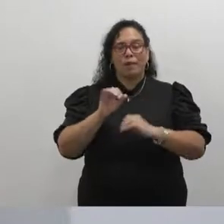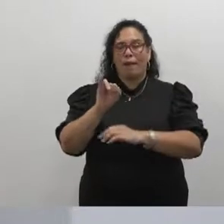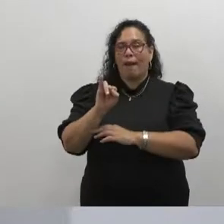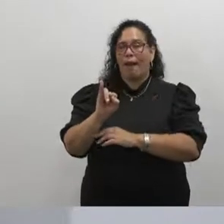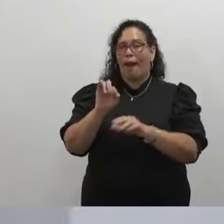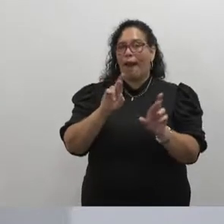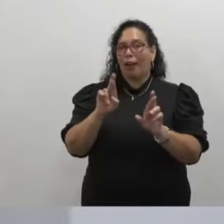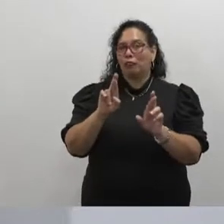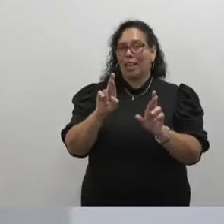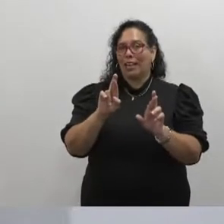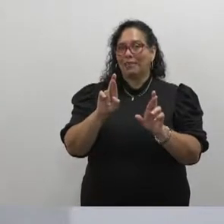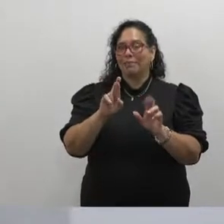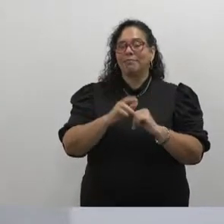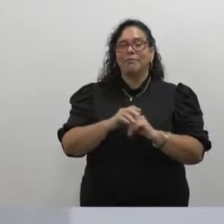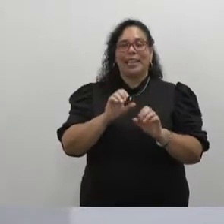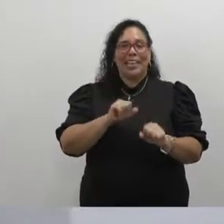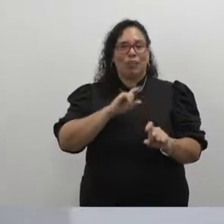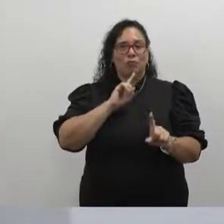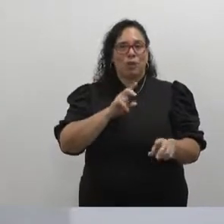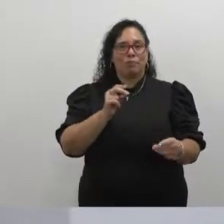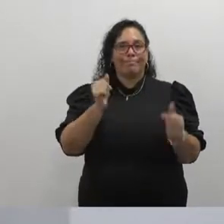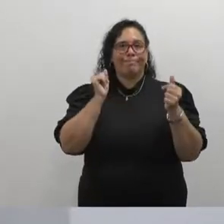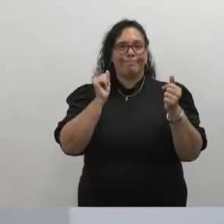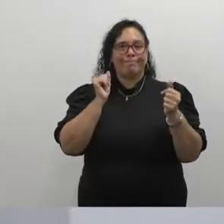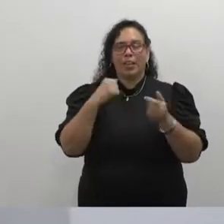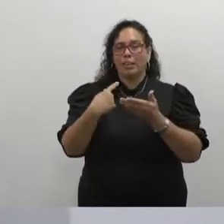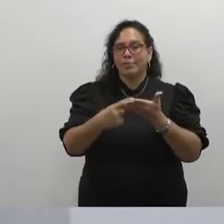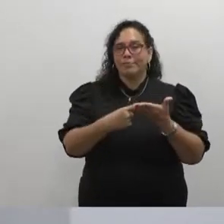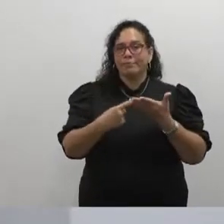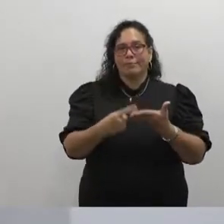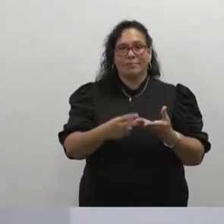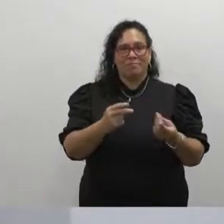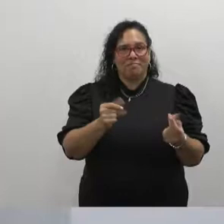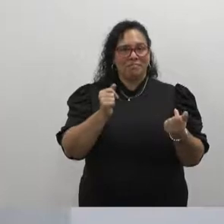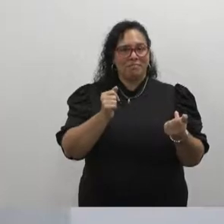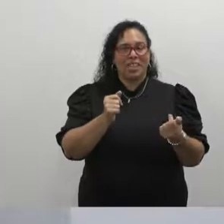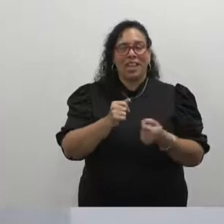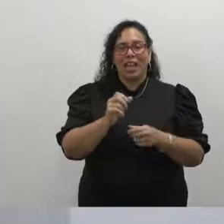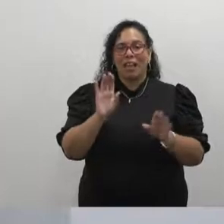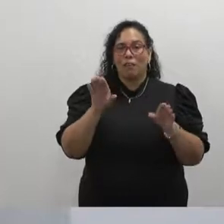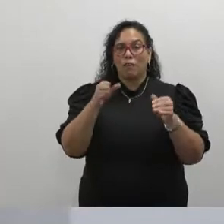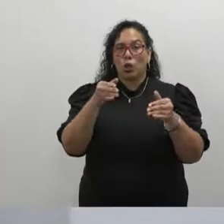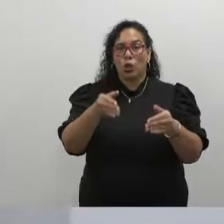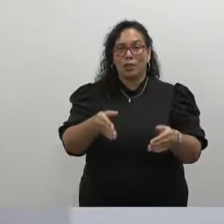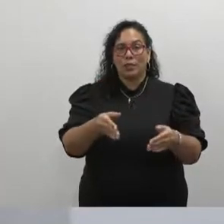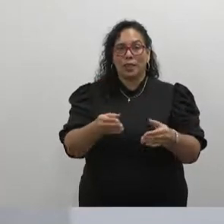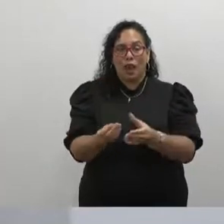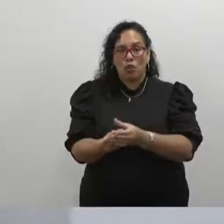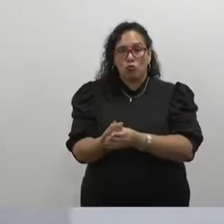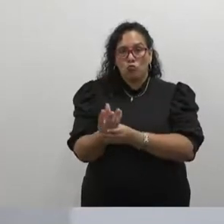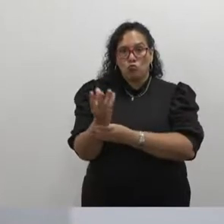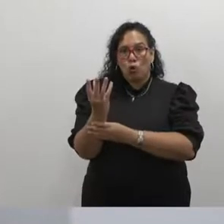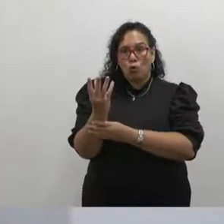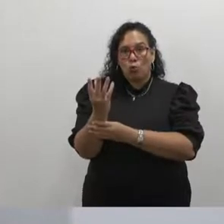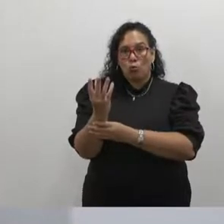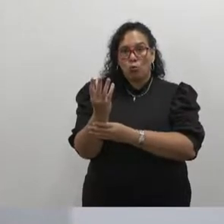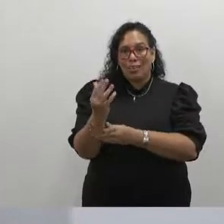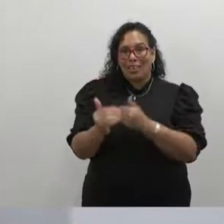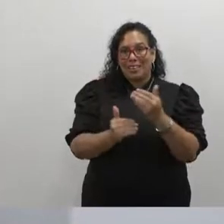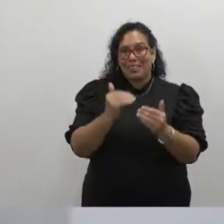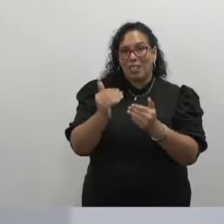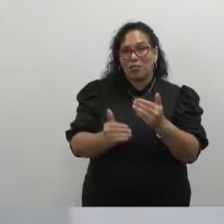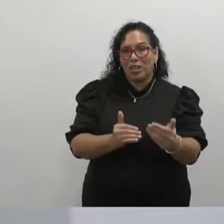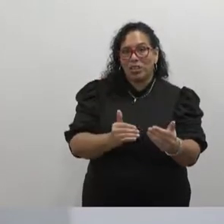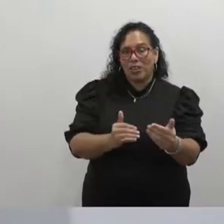kể tế hả lớn nâng vì anh ở nhà ở dương bàn tọp to chập lươn hay dương anh dễ bàn chập hay bắt đầu là rõm tờ lưu bị ca lụt